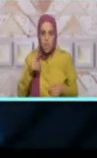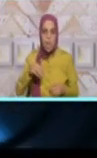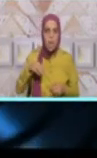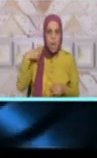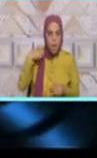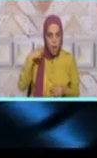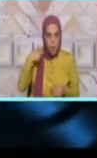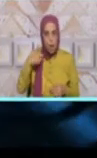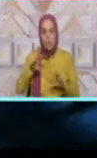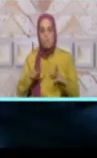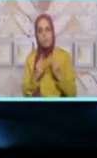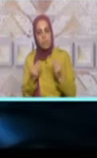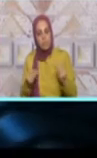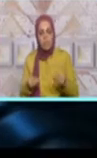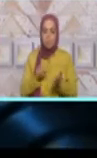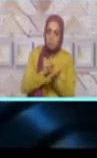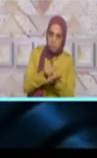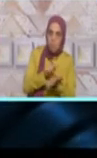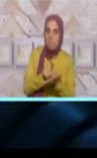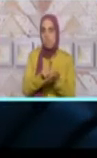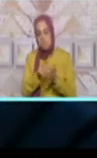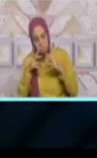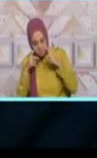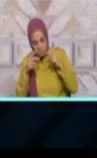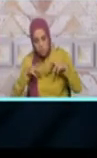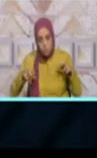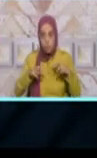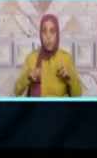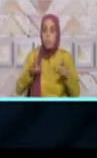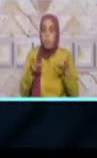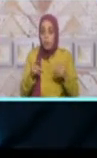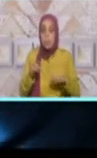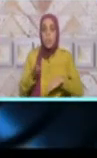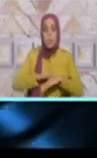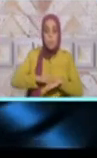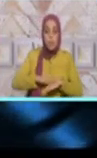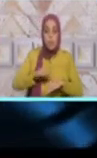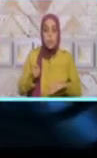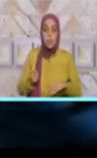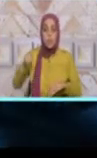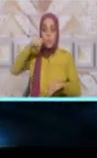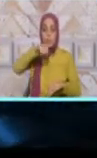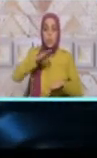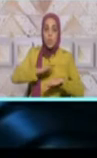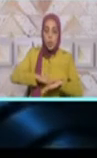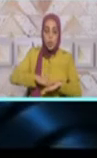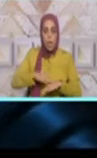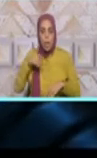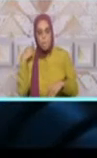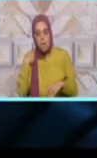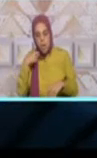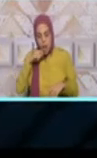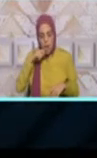المحافظات اللي هي كان فيها الشكاوى ديت، وده طبعا برضو ناتج من الكثافه السكانيه اللي في المحافظات